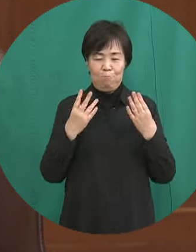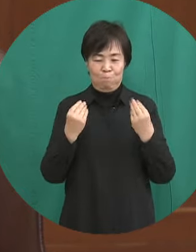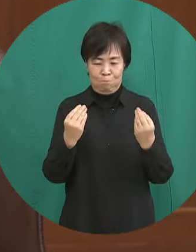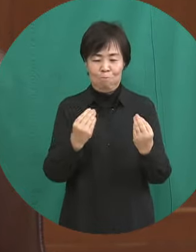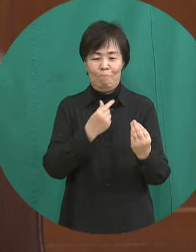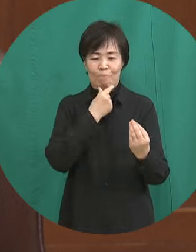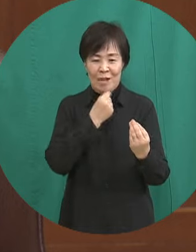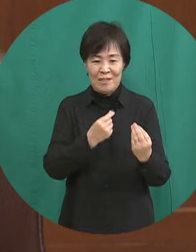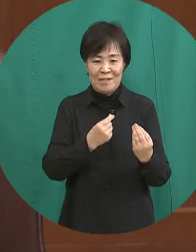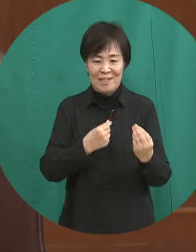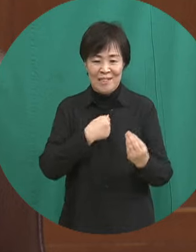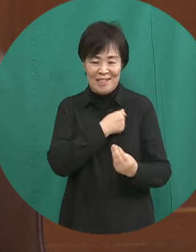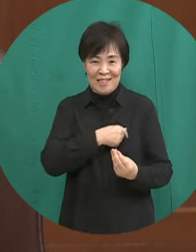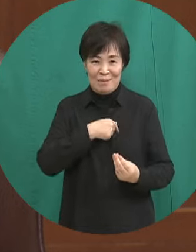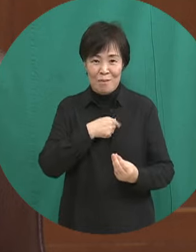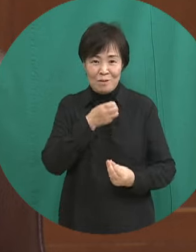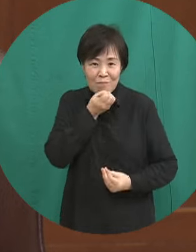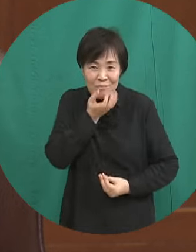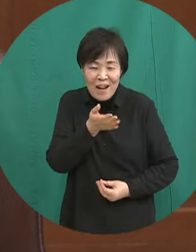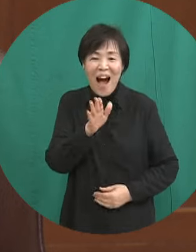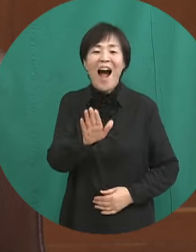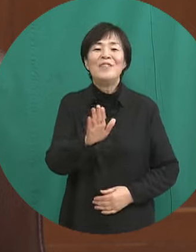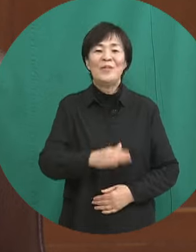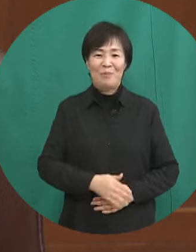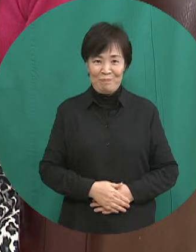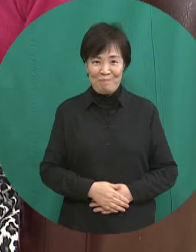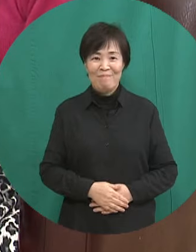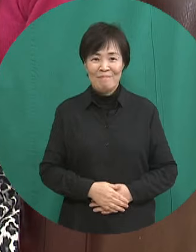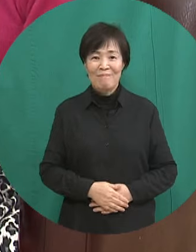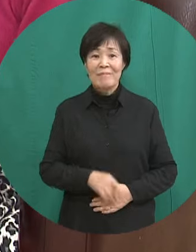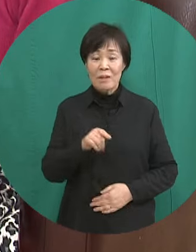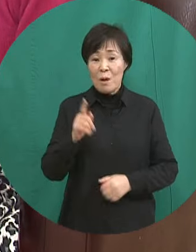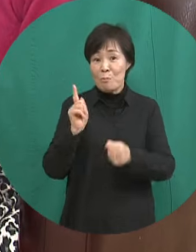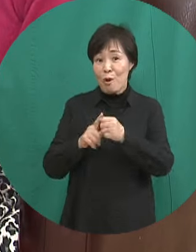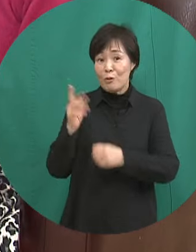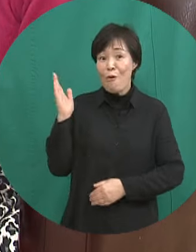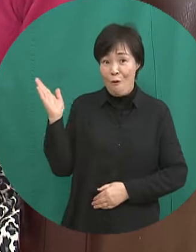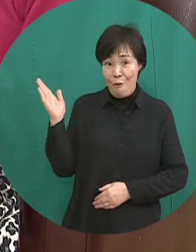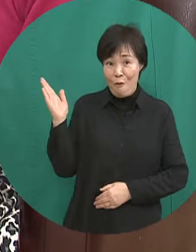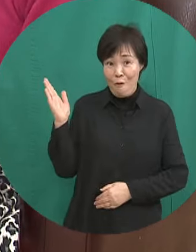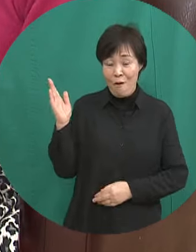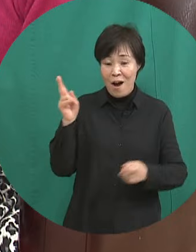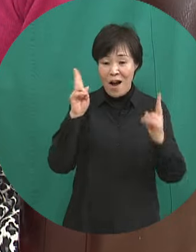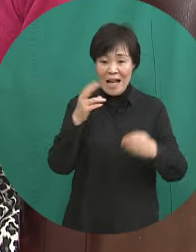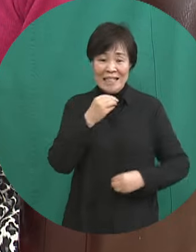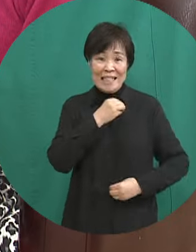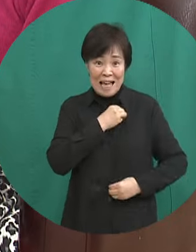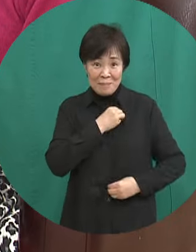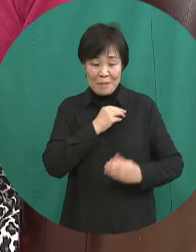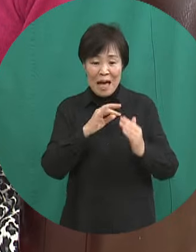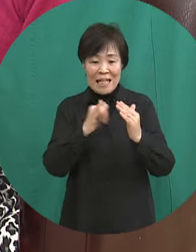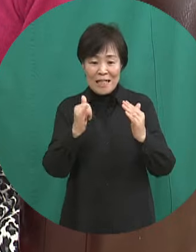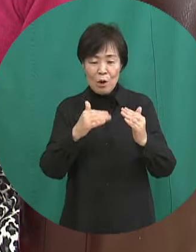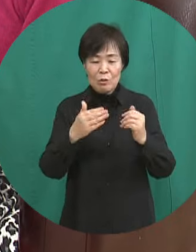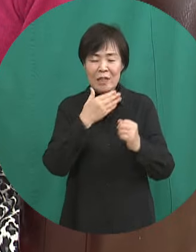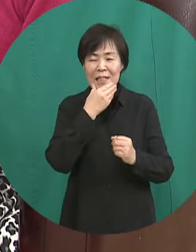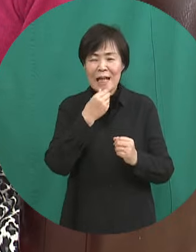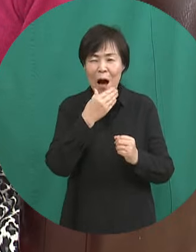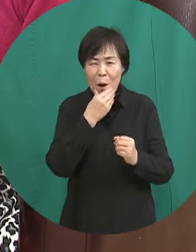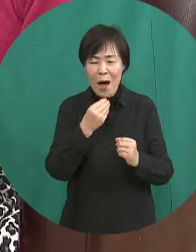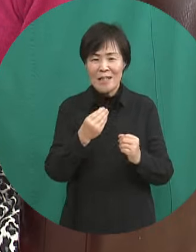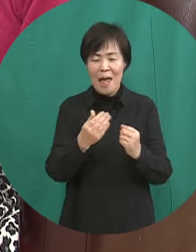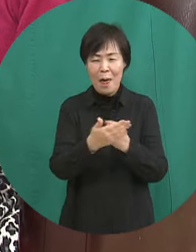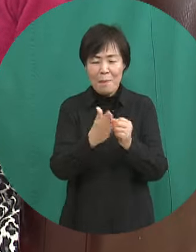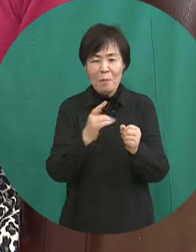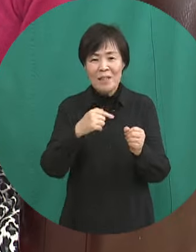り続けたいという、ね、下心もあるんですけれども、はい、企業目標というのが、ね、社員とその家族のこの